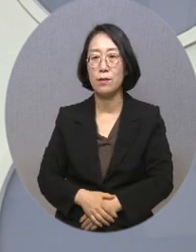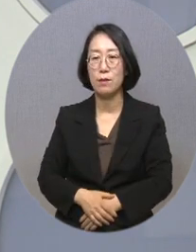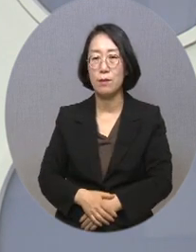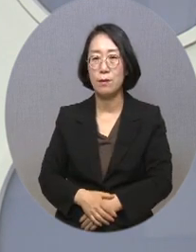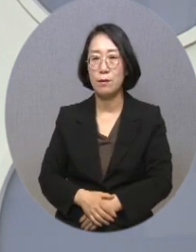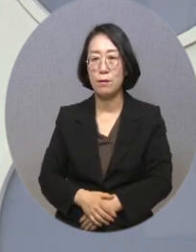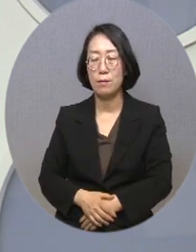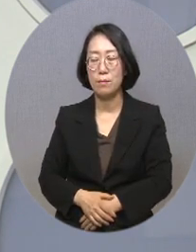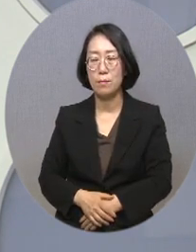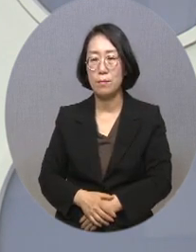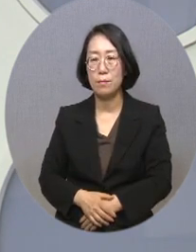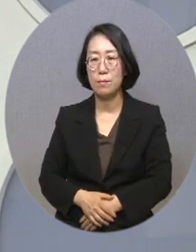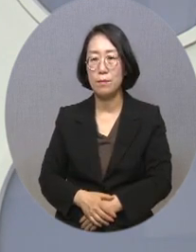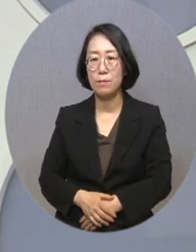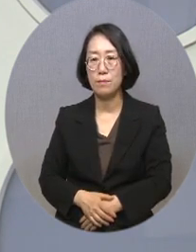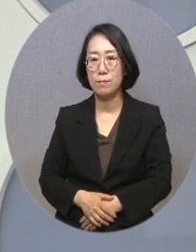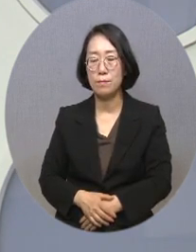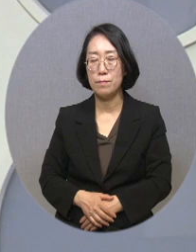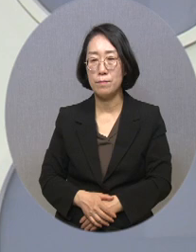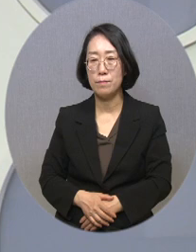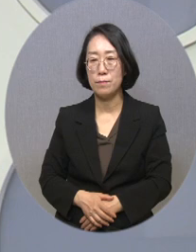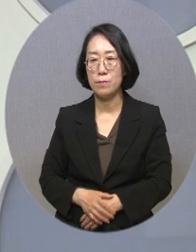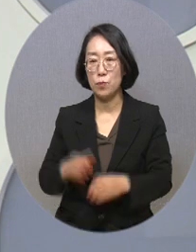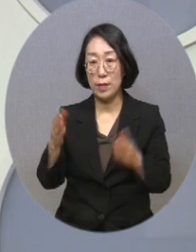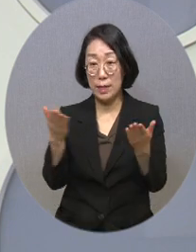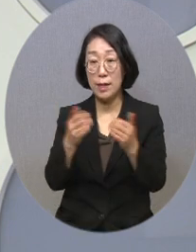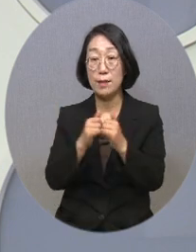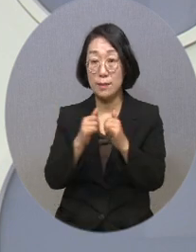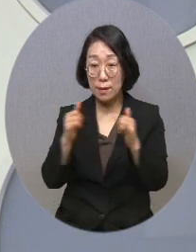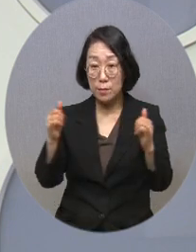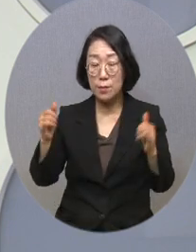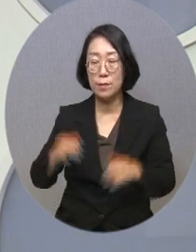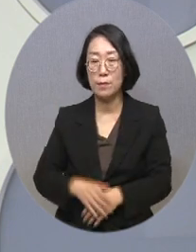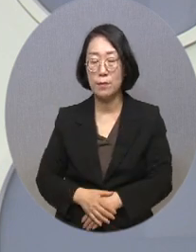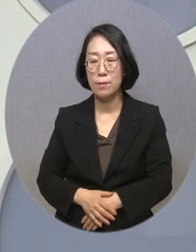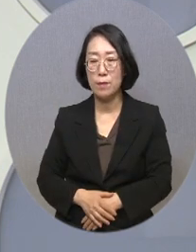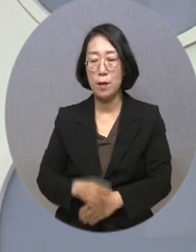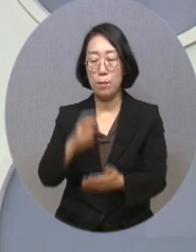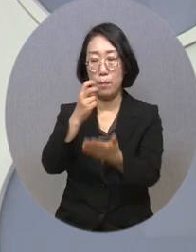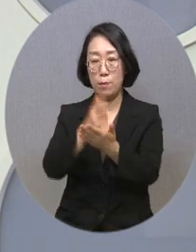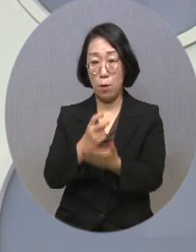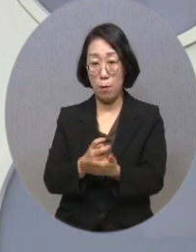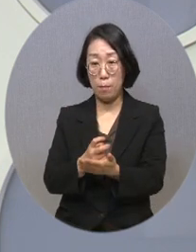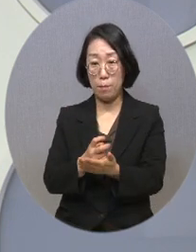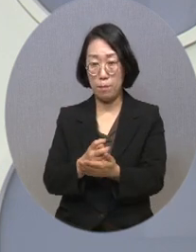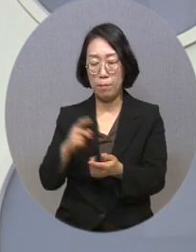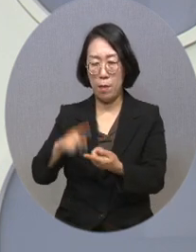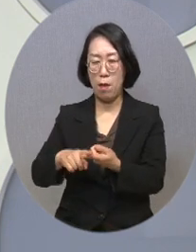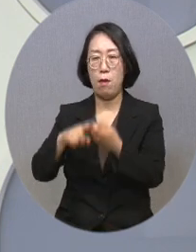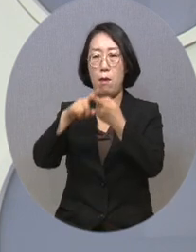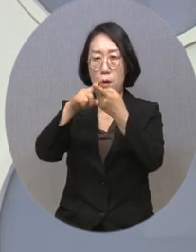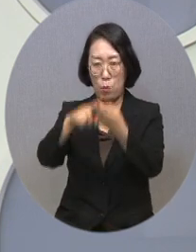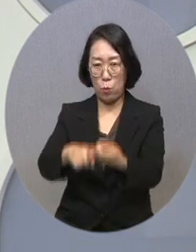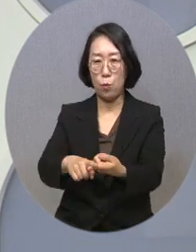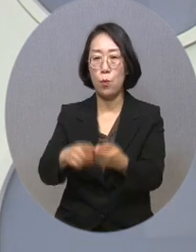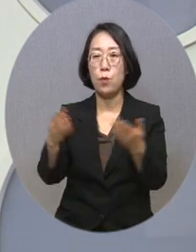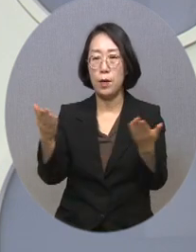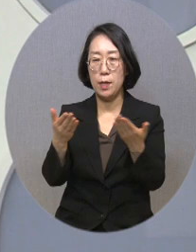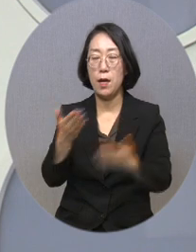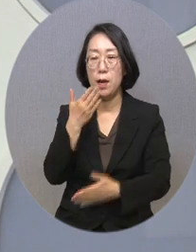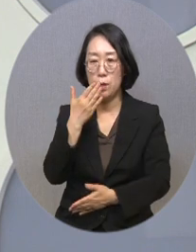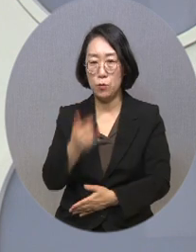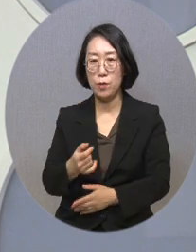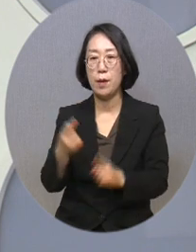부분들 우리 세무사들이 이제는 그 세무사법을 중심으로 일을 할 수 있도록 그렇게